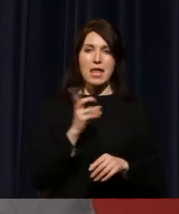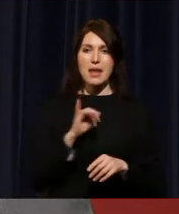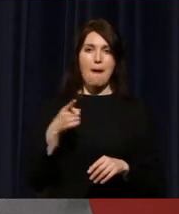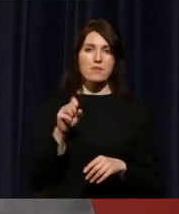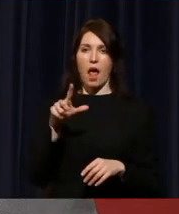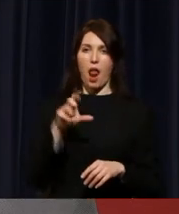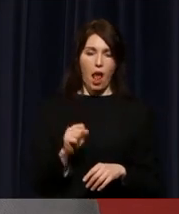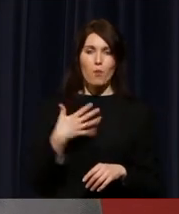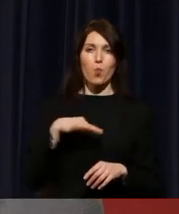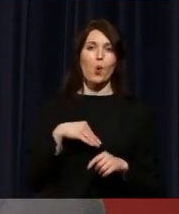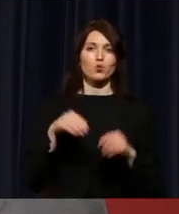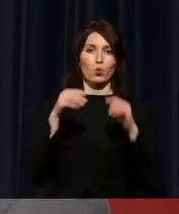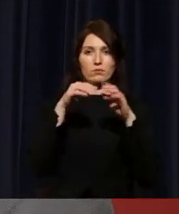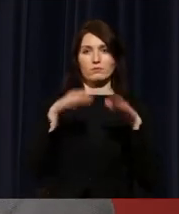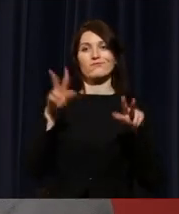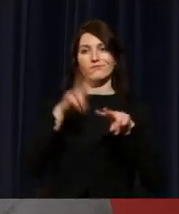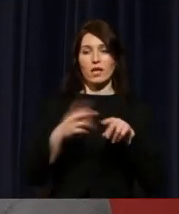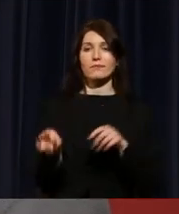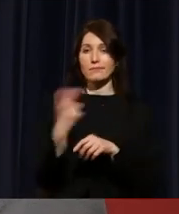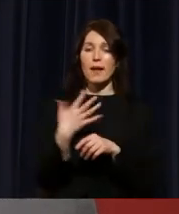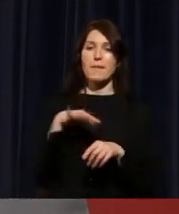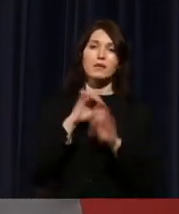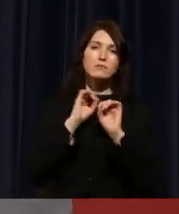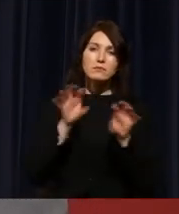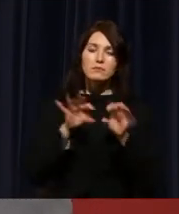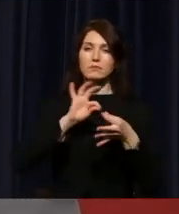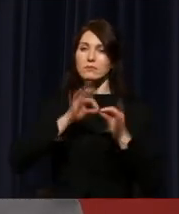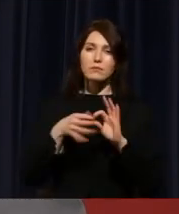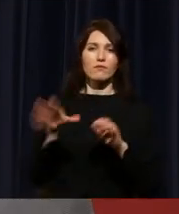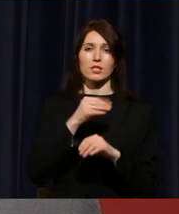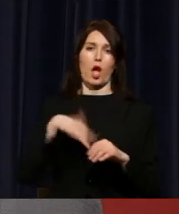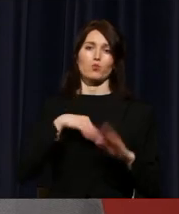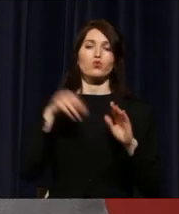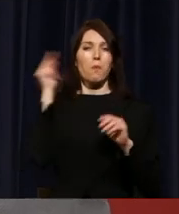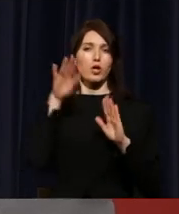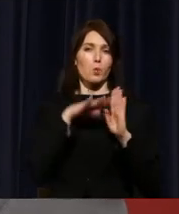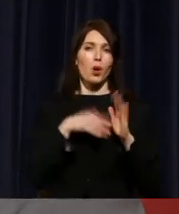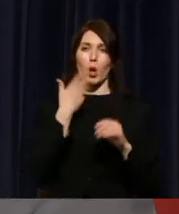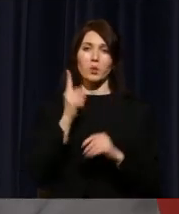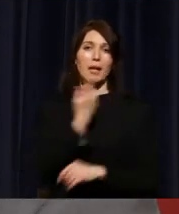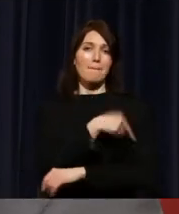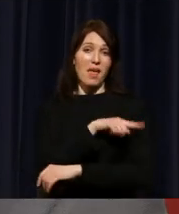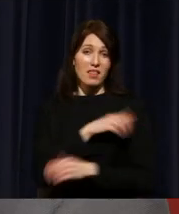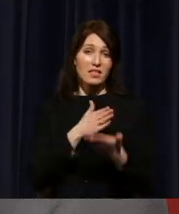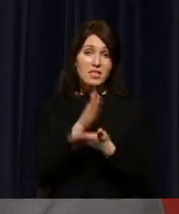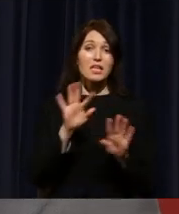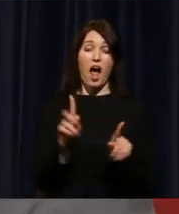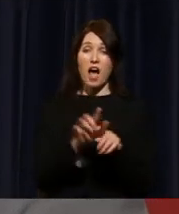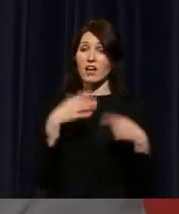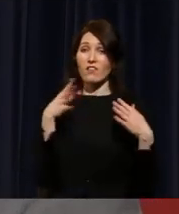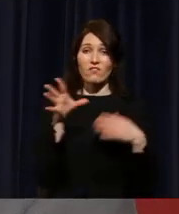ļoti, ļoti detalizētu informāciju par visām mūsu programmām, ne tikai par medicīnu, bet arī par visām